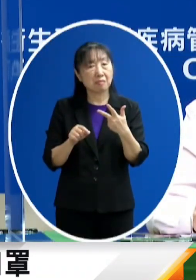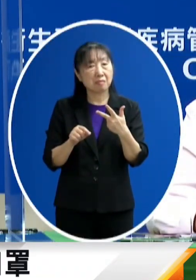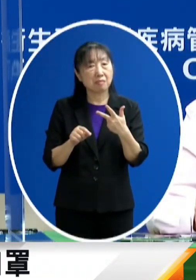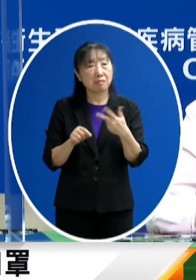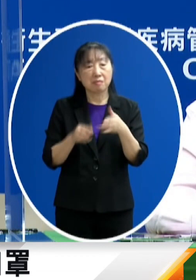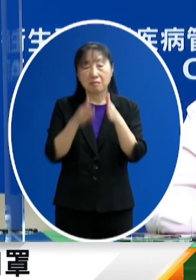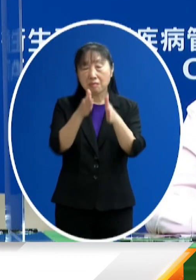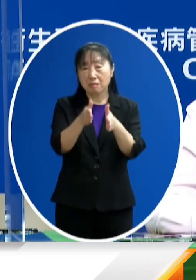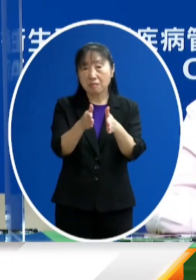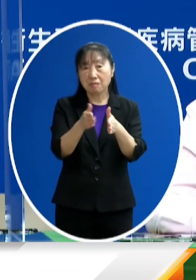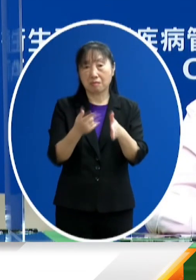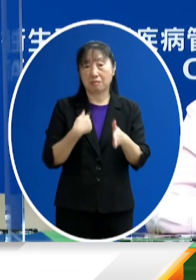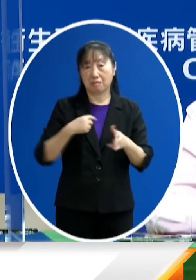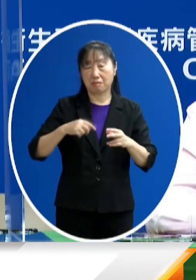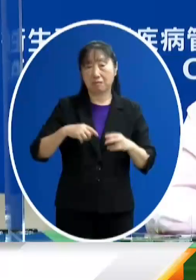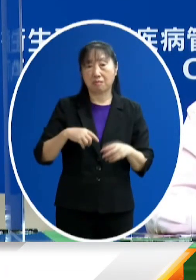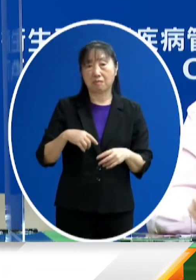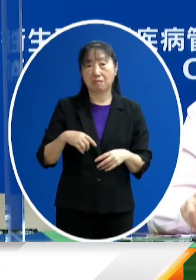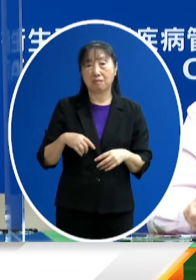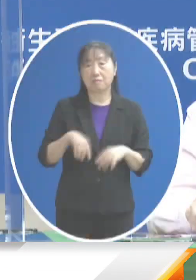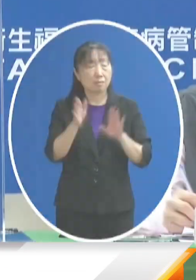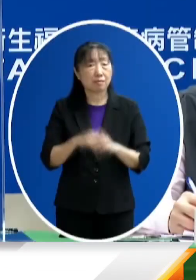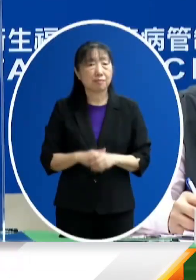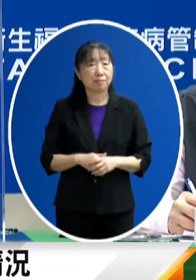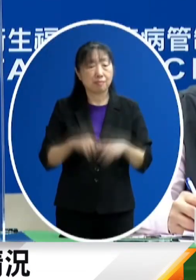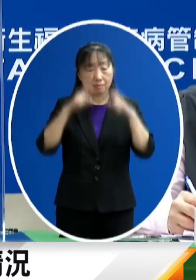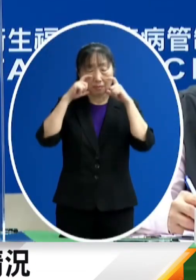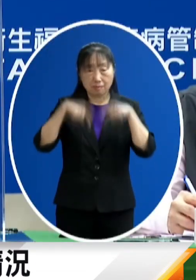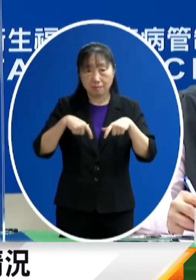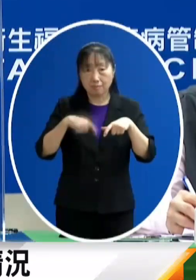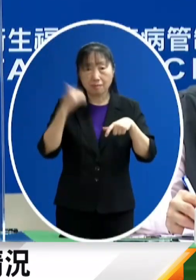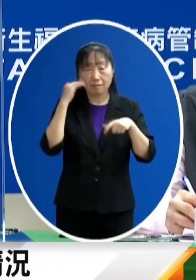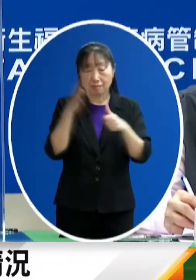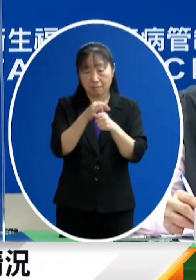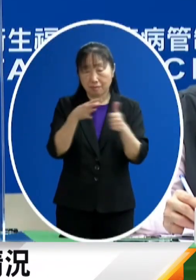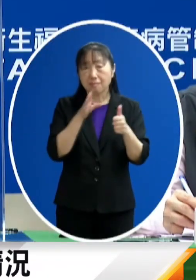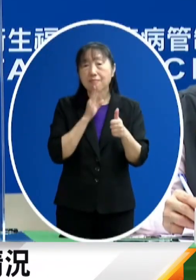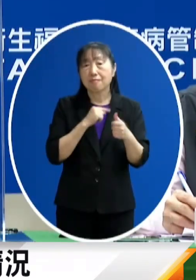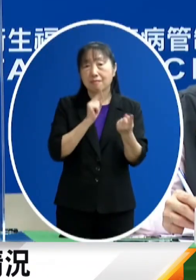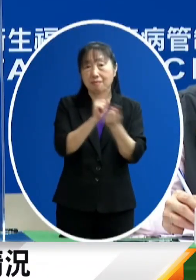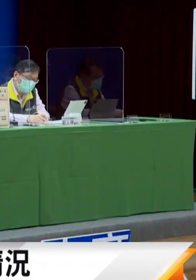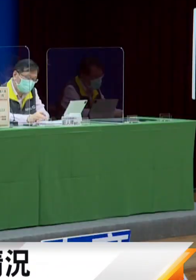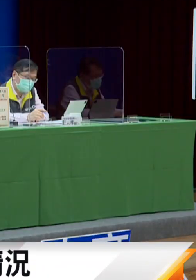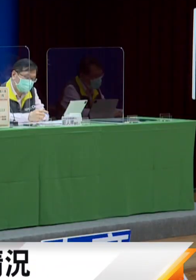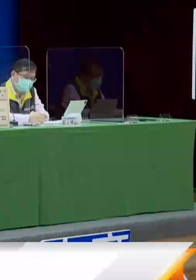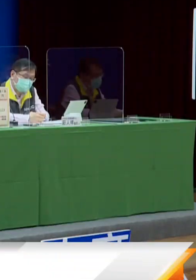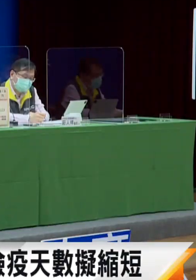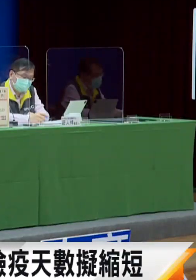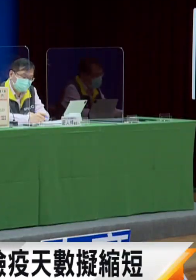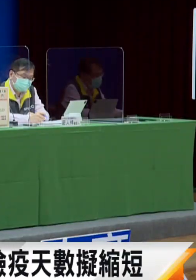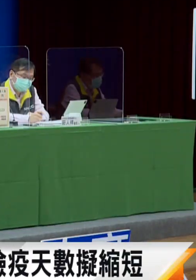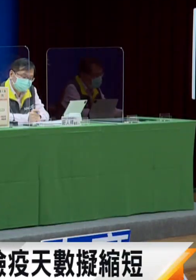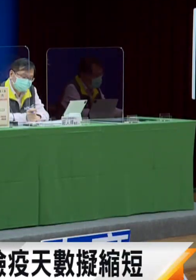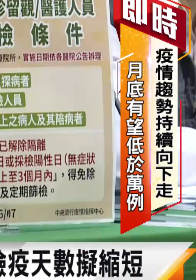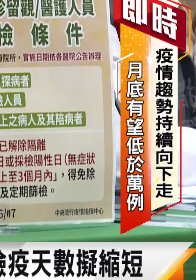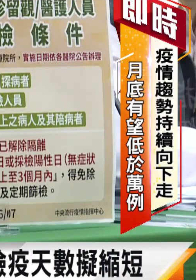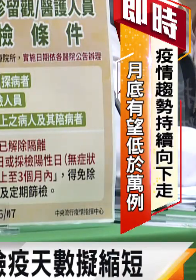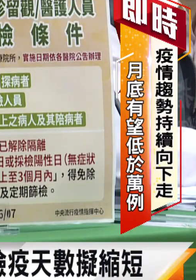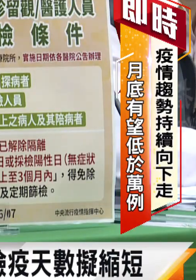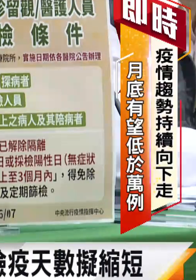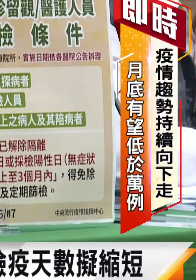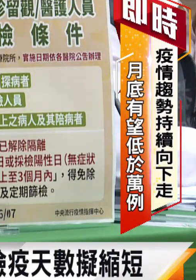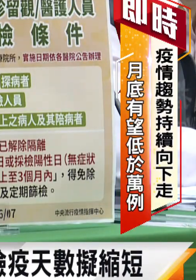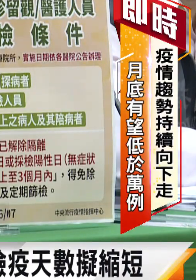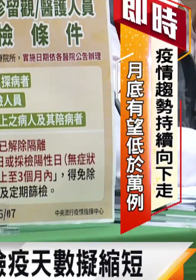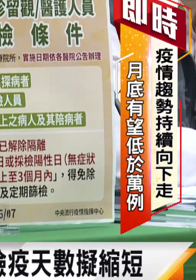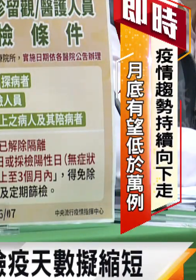口罩就做一个整体的放松，有的话也是一些很特殊的情况。 除了口罩规范，指挥中心先前还